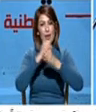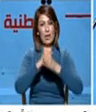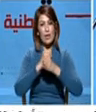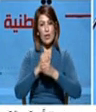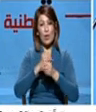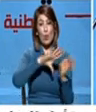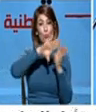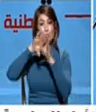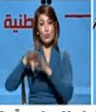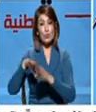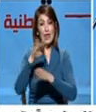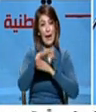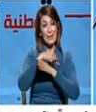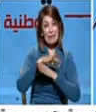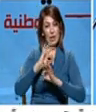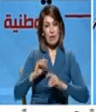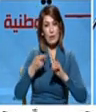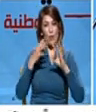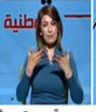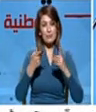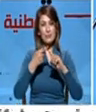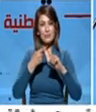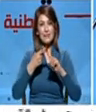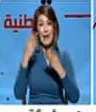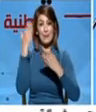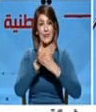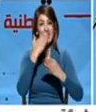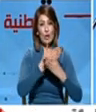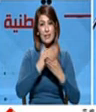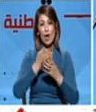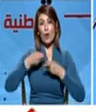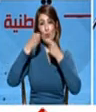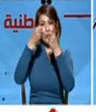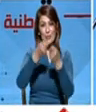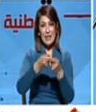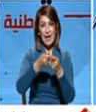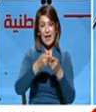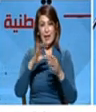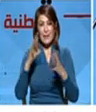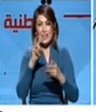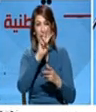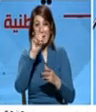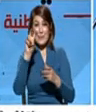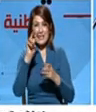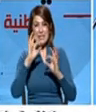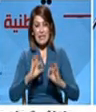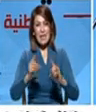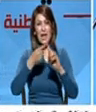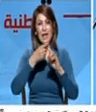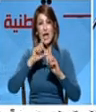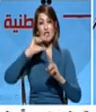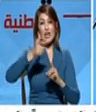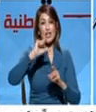البطاله الفنيه بين ظفرين يستمتعوا بالتدخل المنح الاستثنائيه والظرفيه مائتين دينار بعمان مات شهر